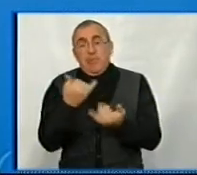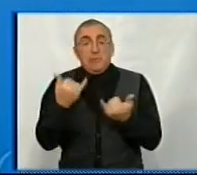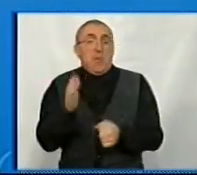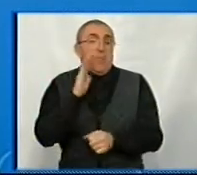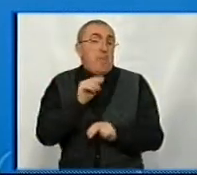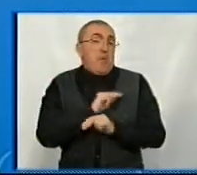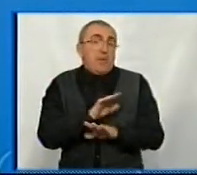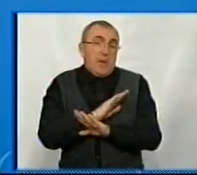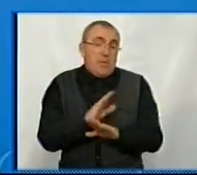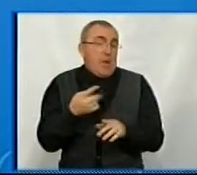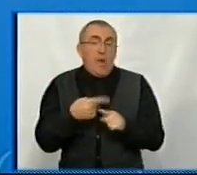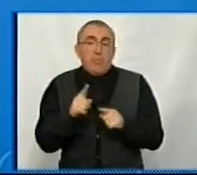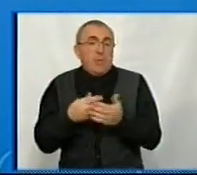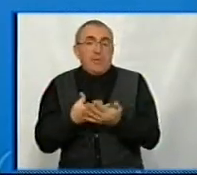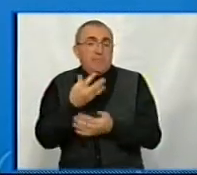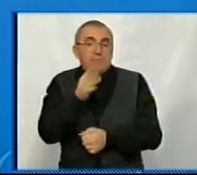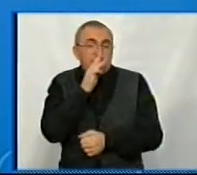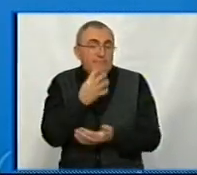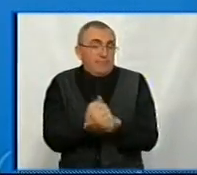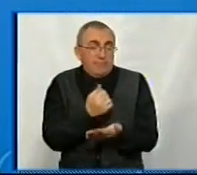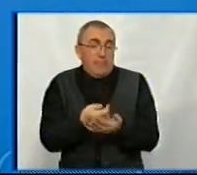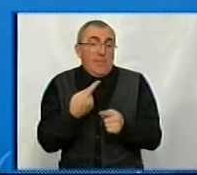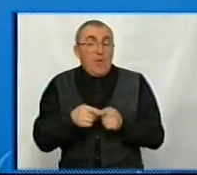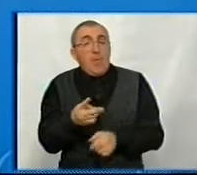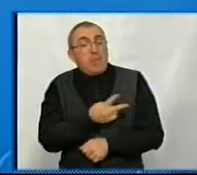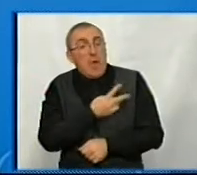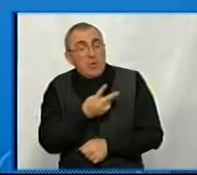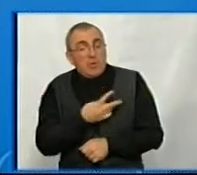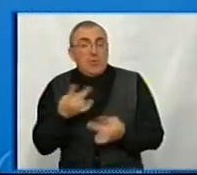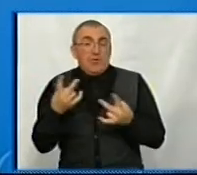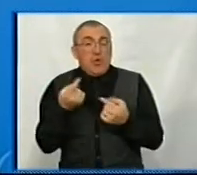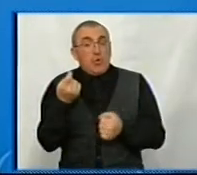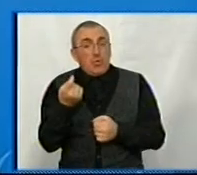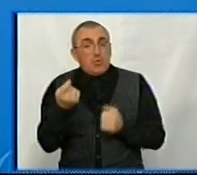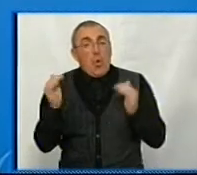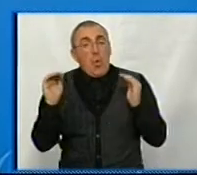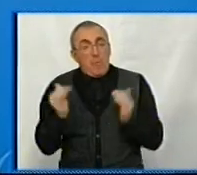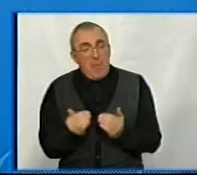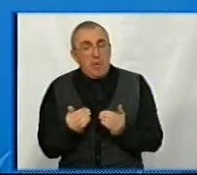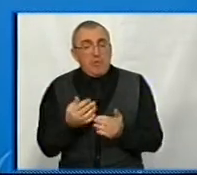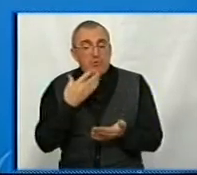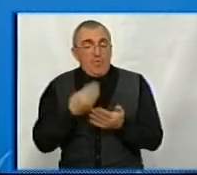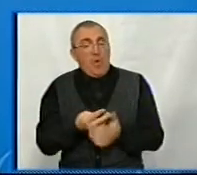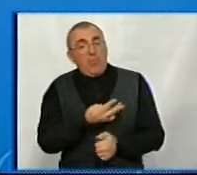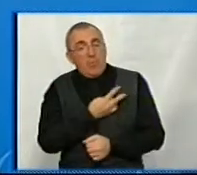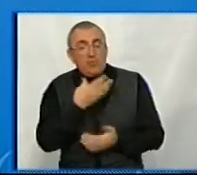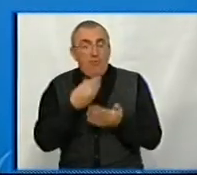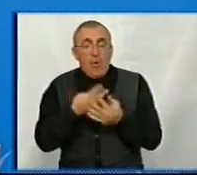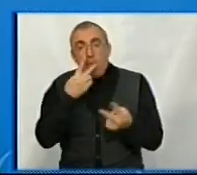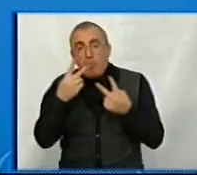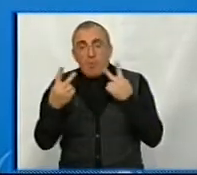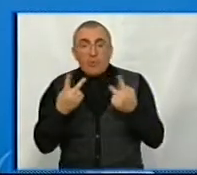не працює або не виплачує заробітну плату. І тому бажання треба трошечки обмежити, свої бажання, своє бачення